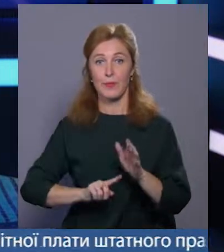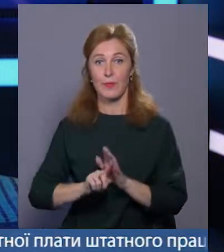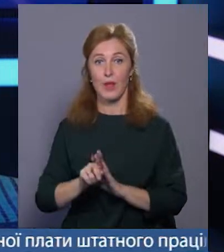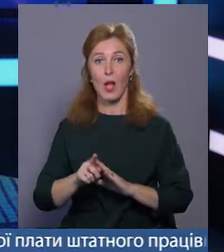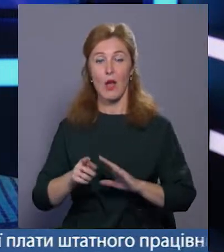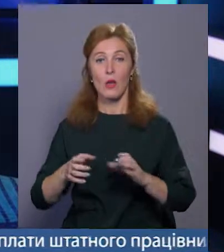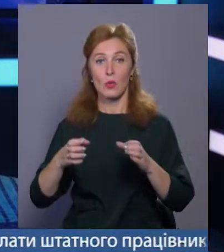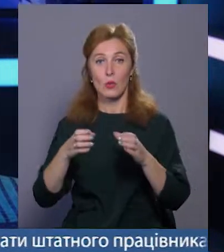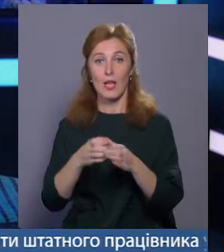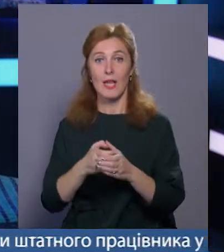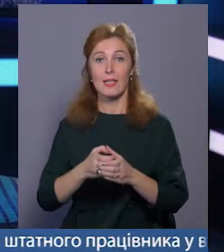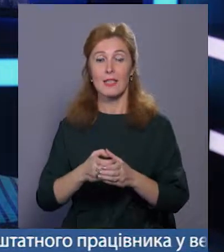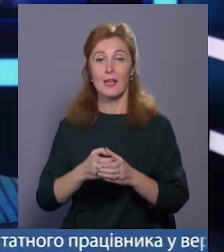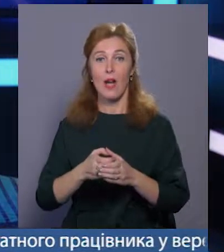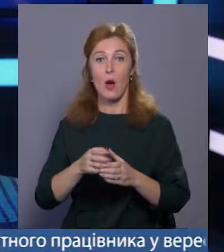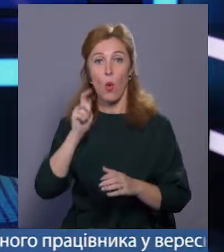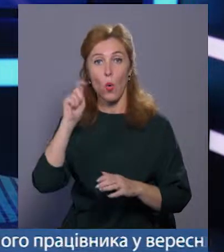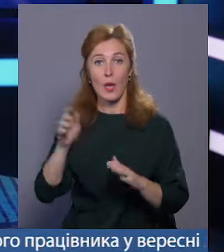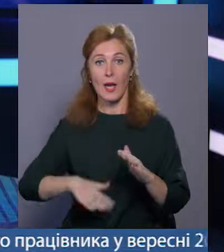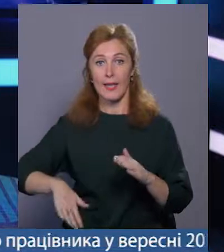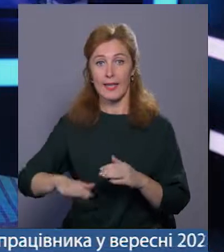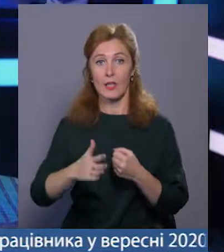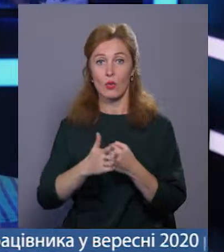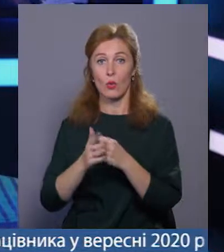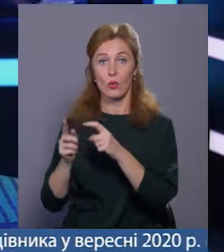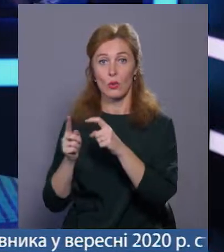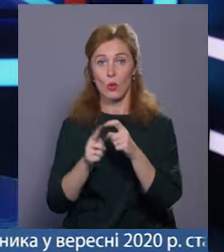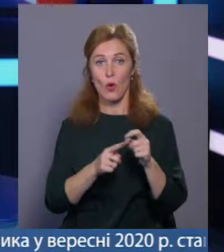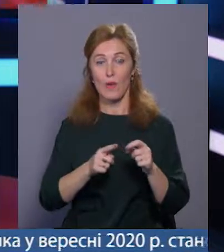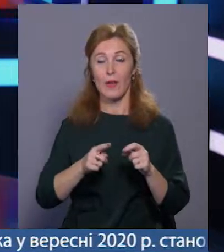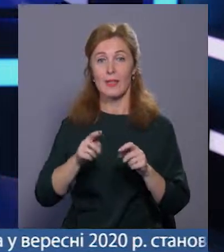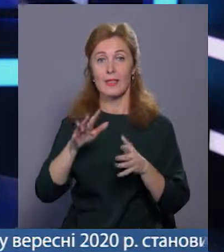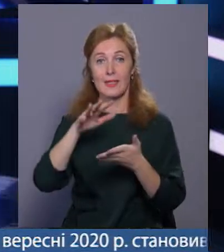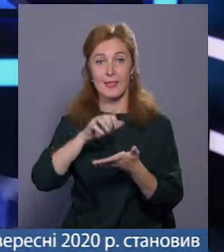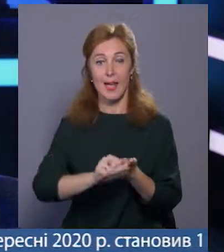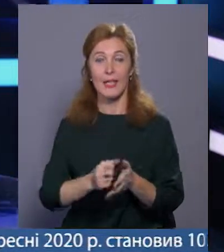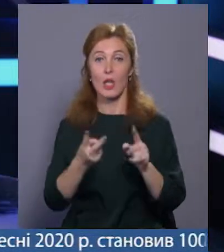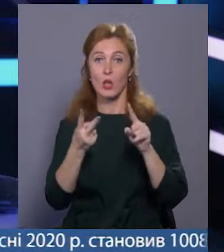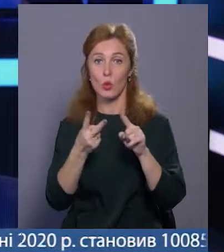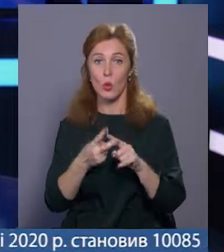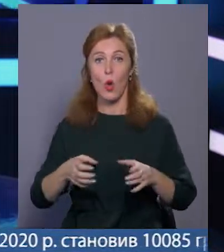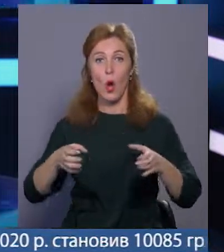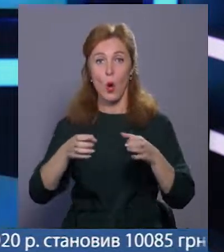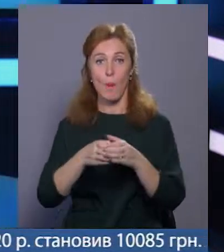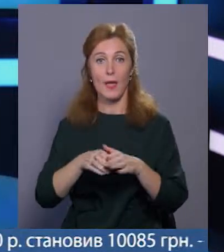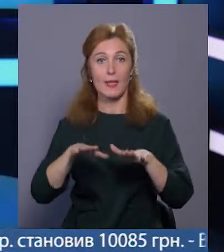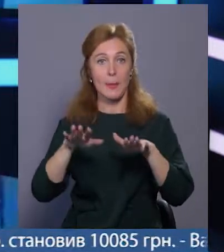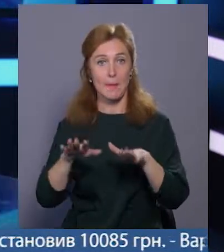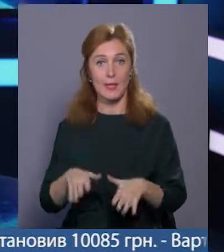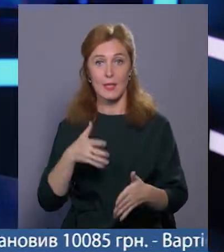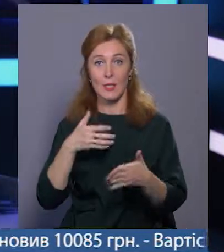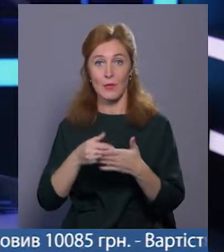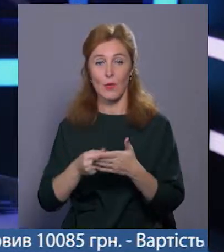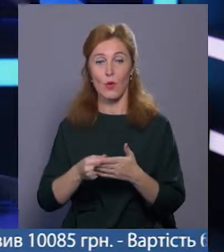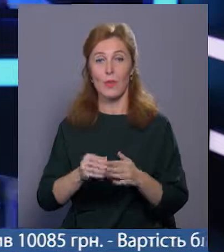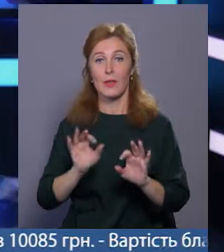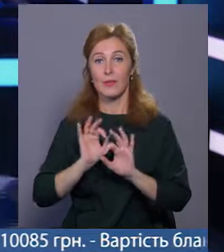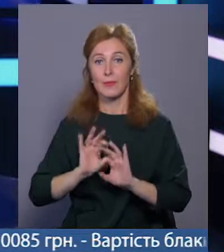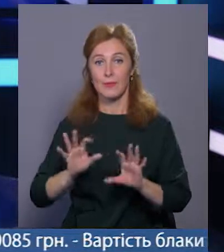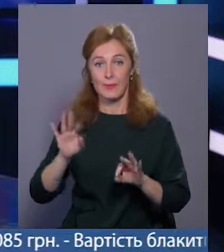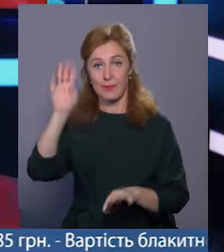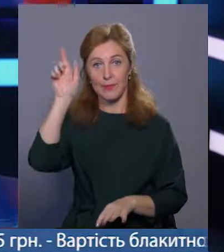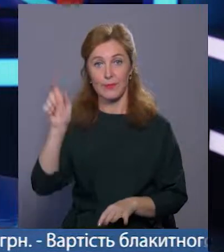збірної команди України. Остання до слова на чемпіонаті посіла друге командне місце. Своїми враженнями від виступу Денис